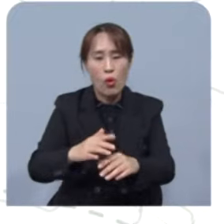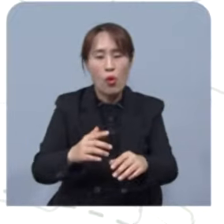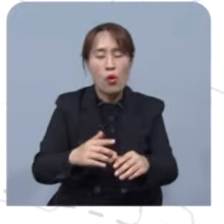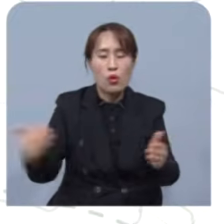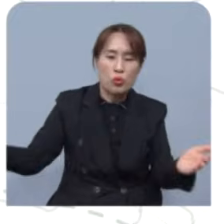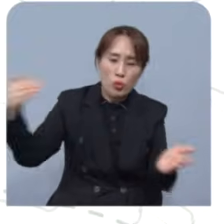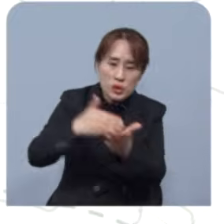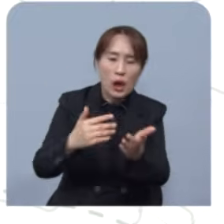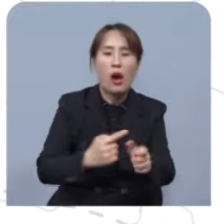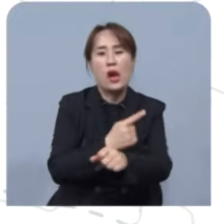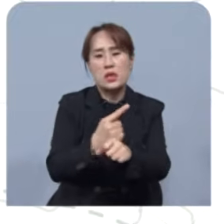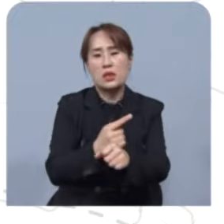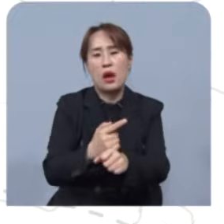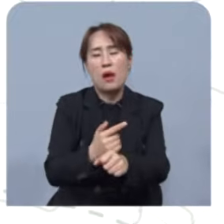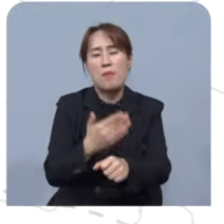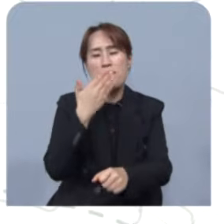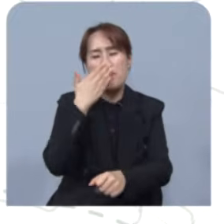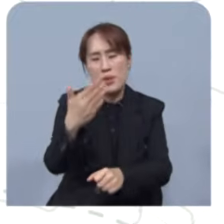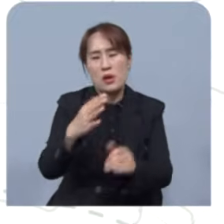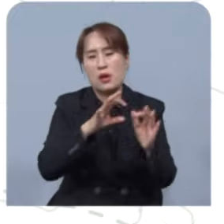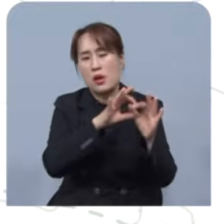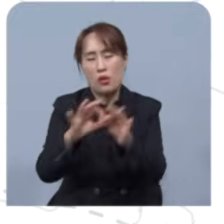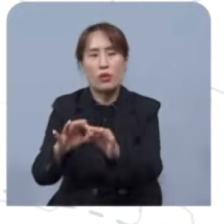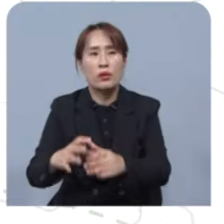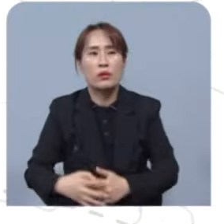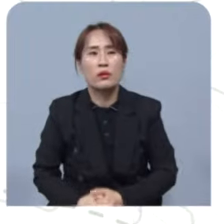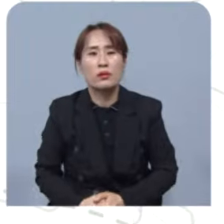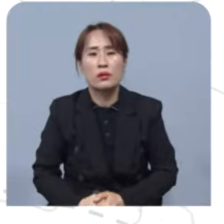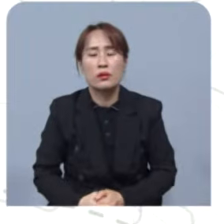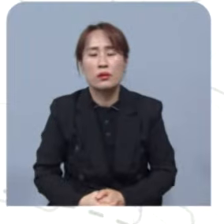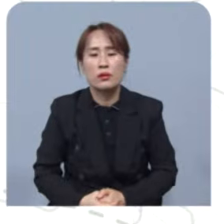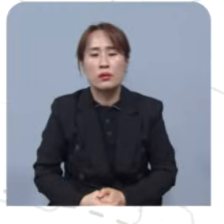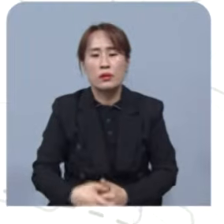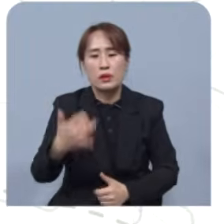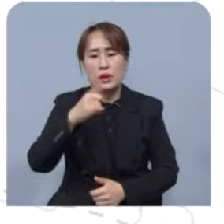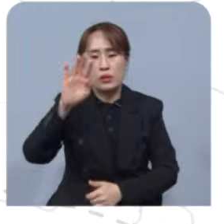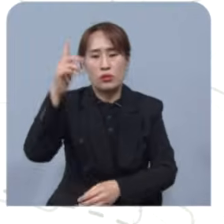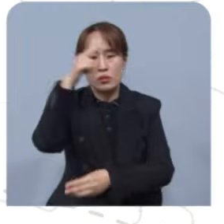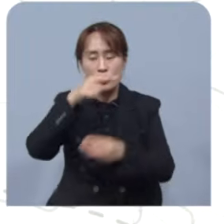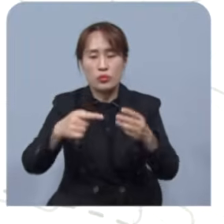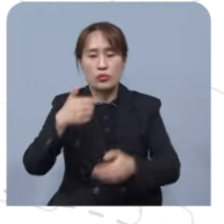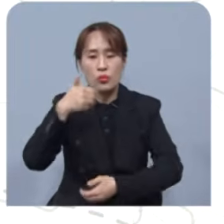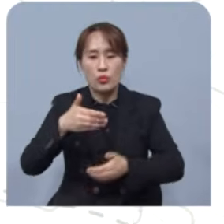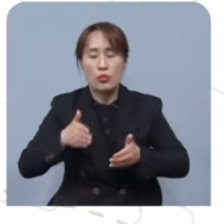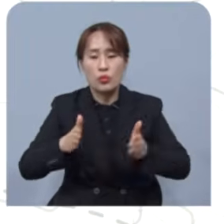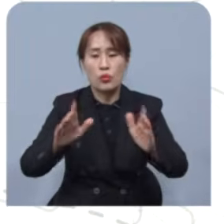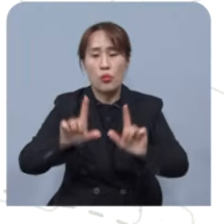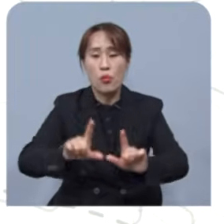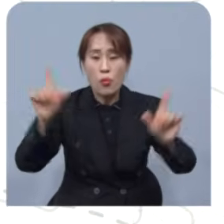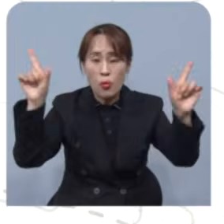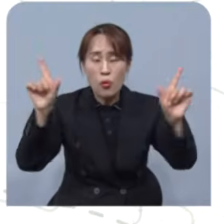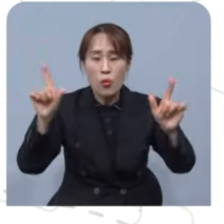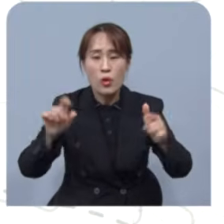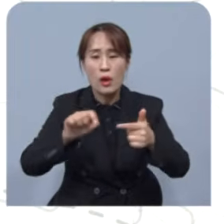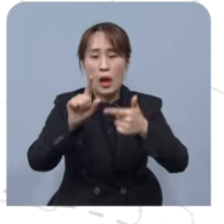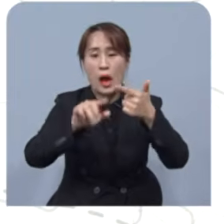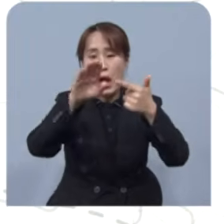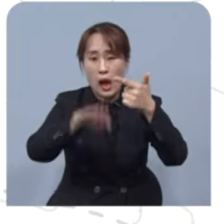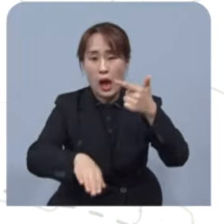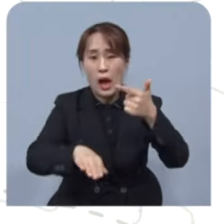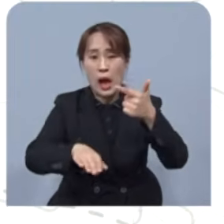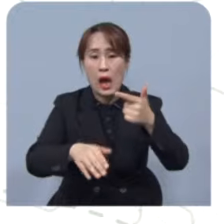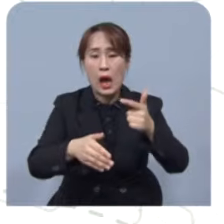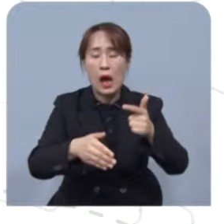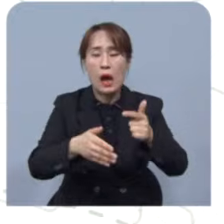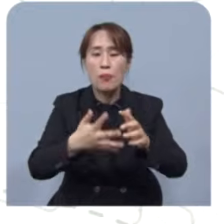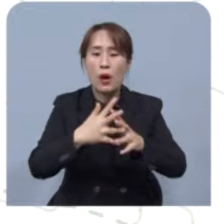1시간 생활권으로 연결하겠습니다. 세종 청주 고속도로는 올해 하반기에 착공할